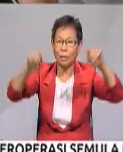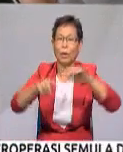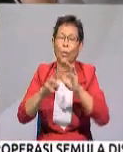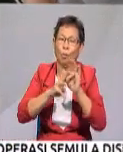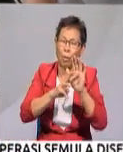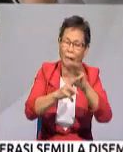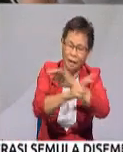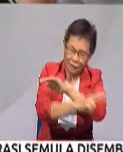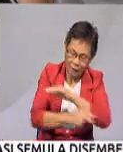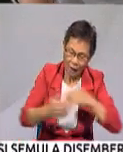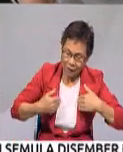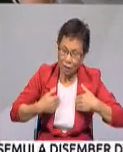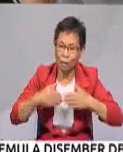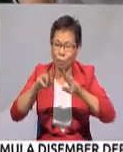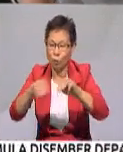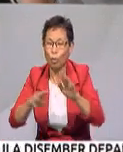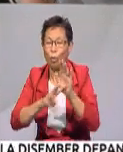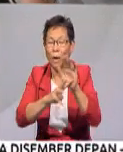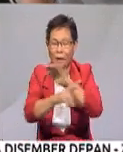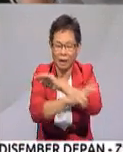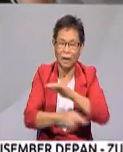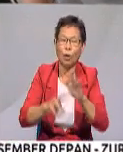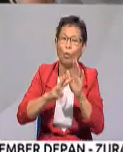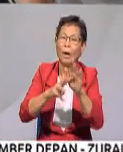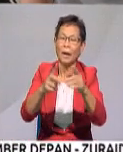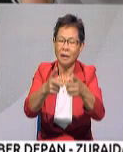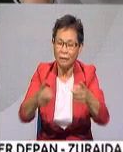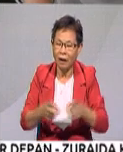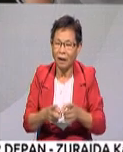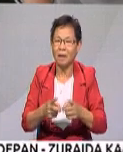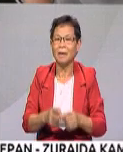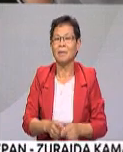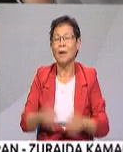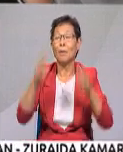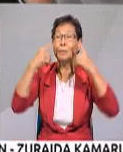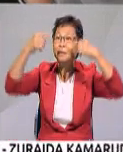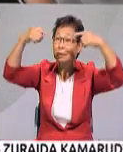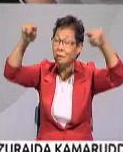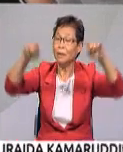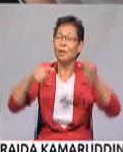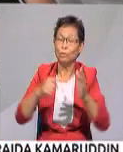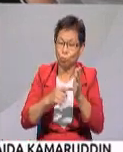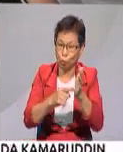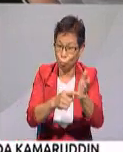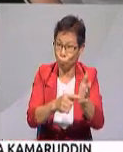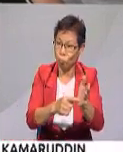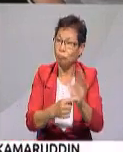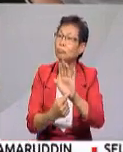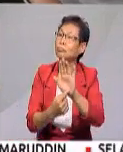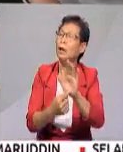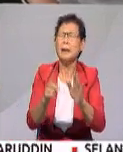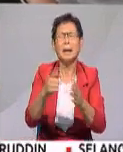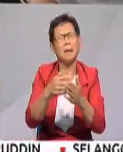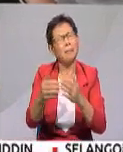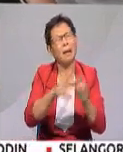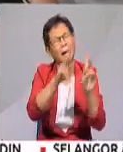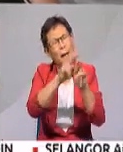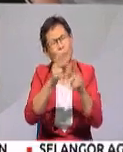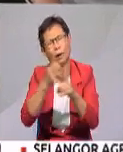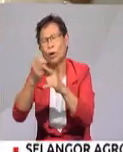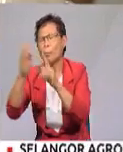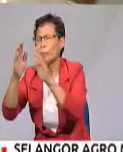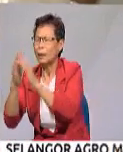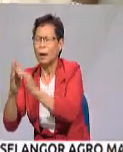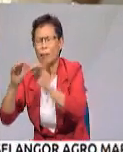negeri, ada yang wakil daerah, dan juga pencapaian yang cemerlang lah. Jadi ini menunjukkan kepada kita di mana pun kita berada tidak menghalang kita untuk